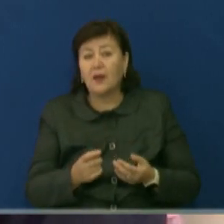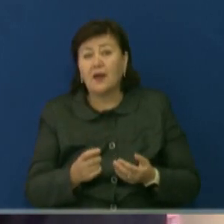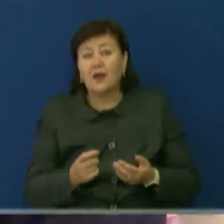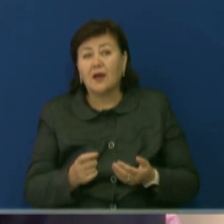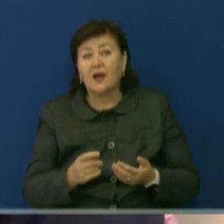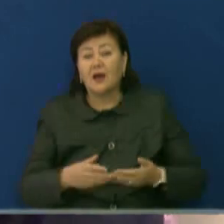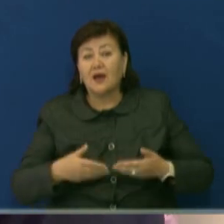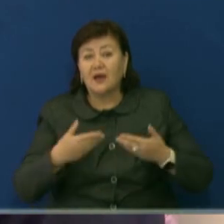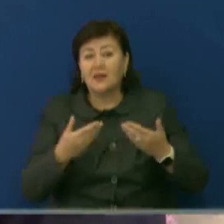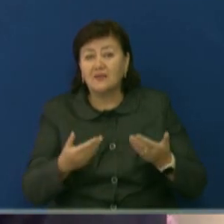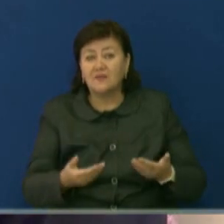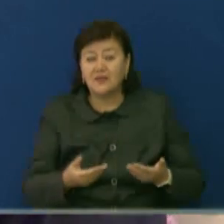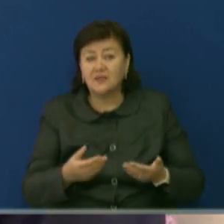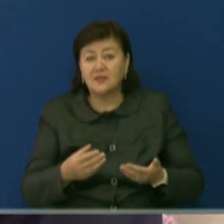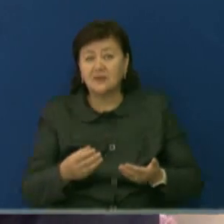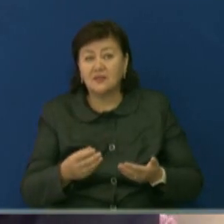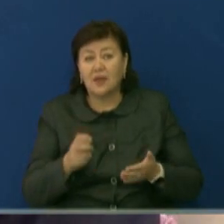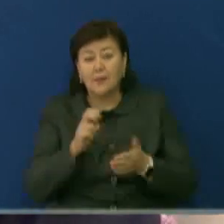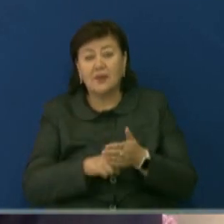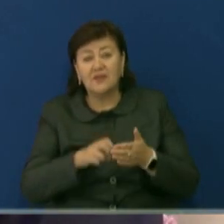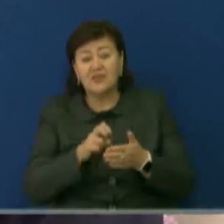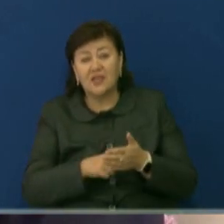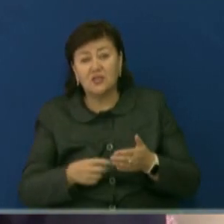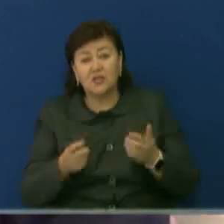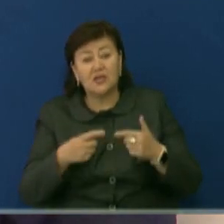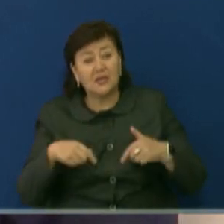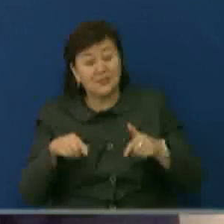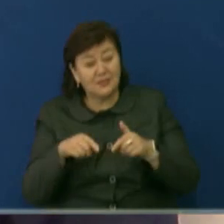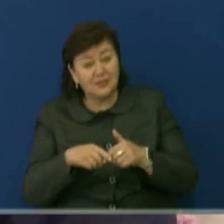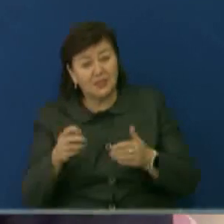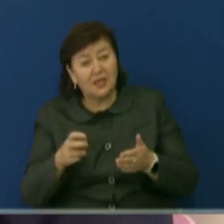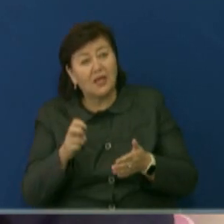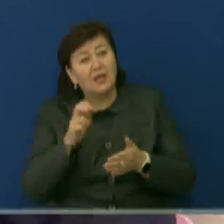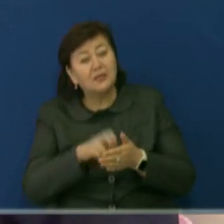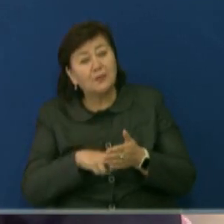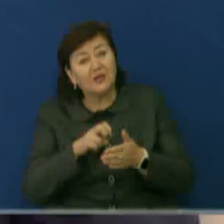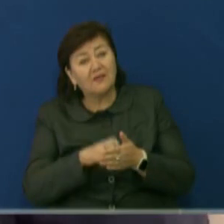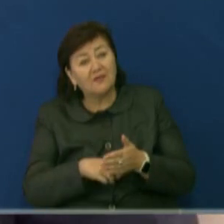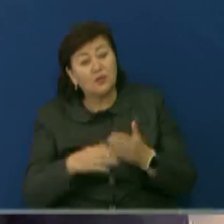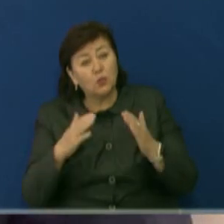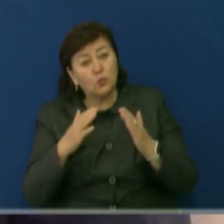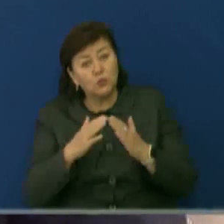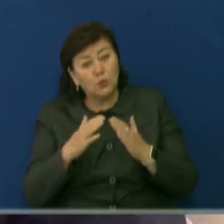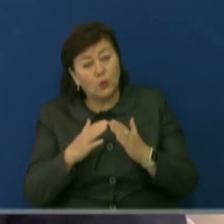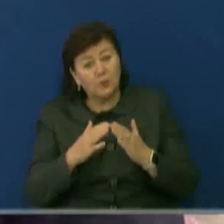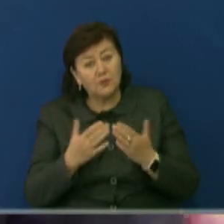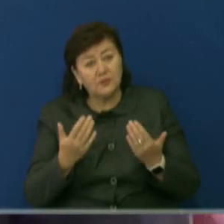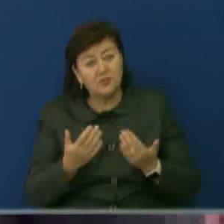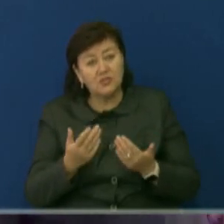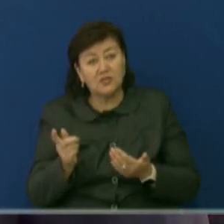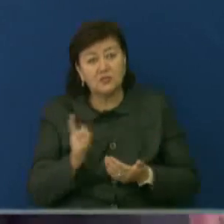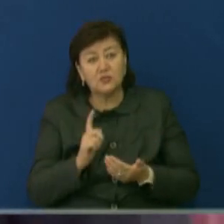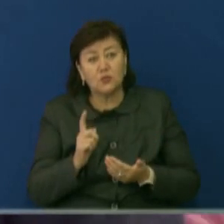Такие предприятия, у которых есть лицензии и разрешительные документы на проведение данных работ. То есть сейчас, чтобы голословным не